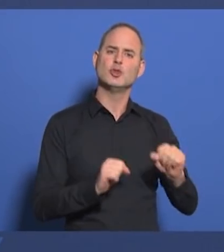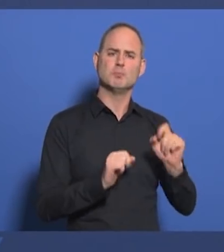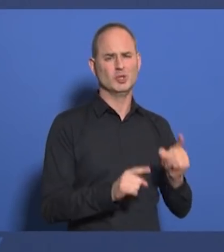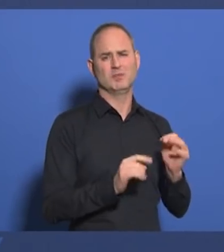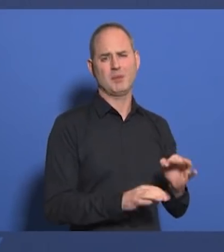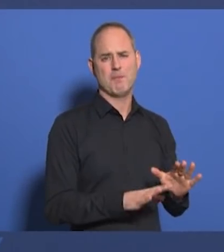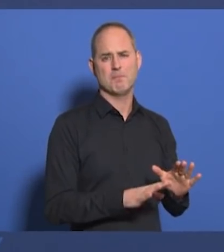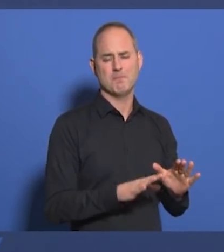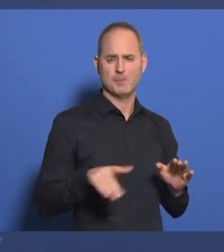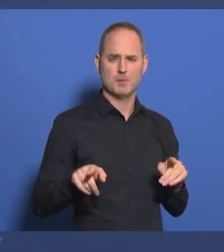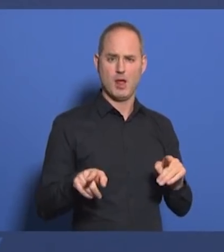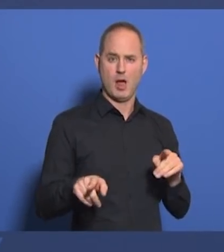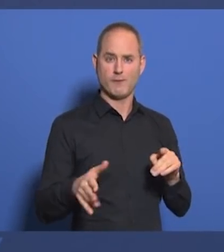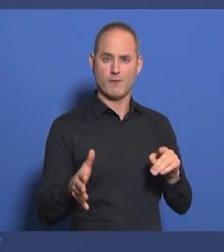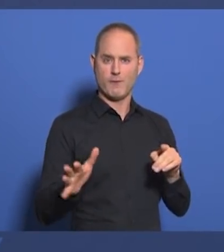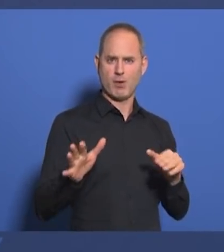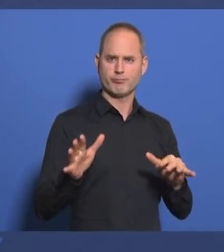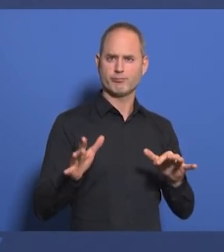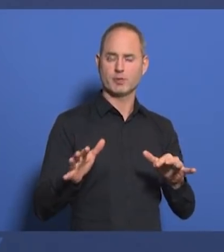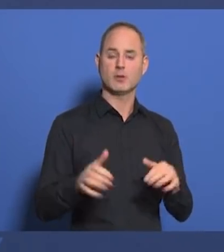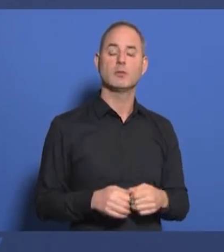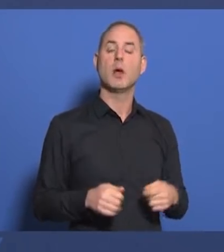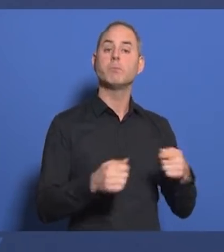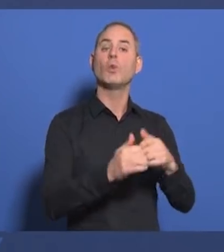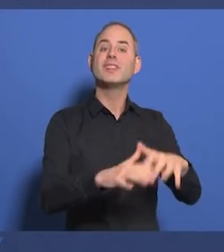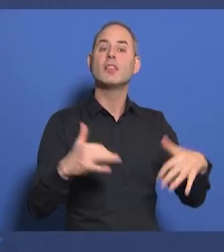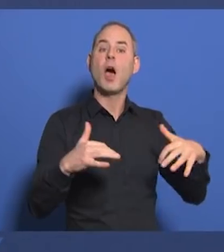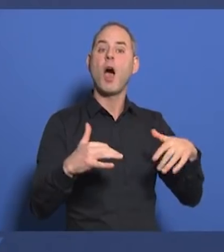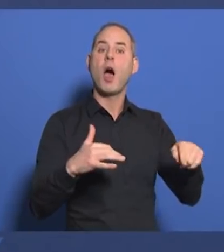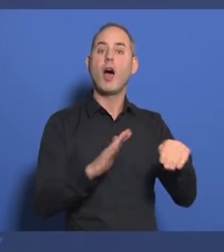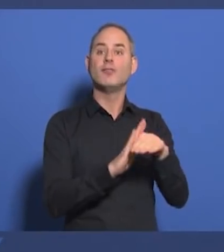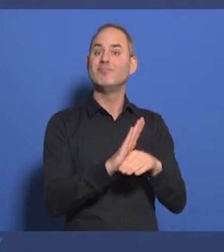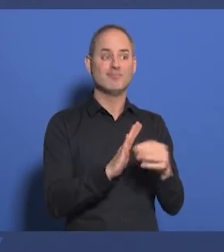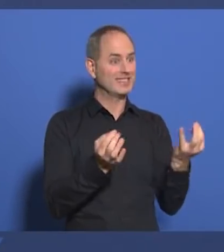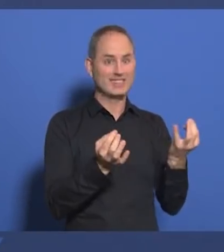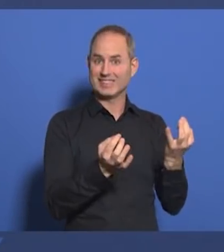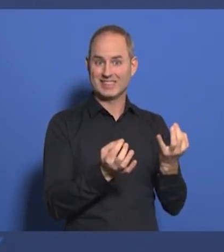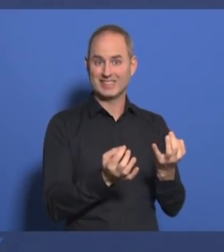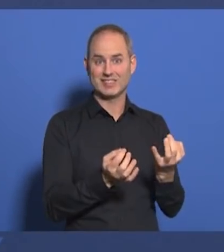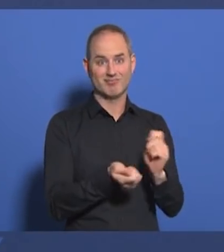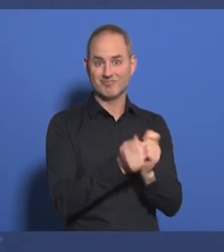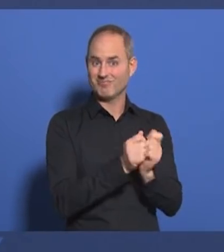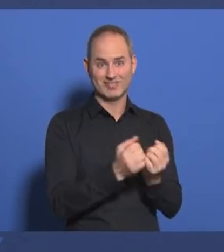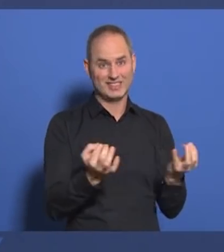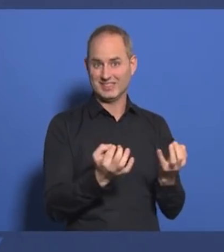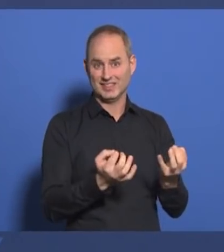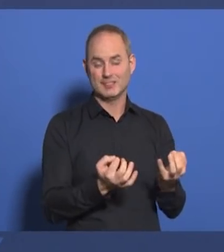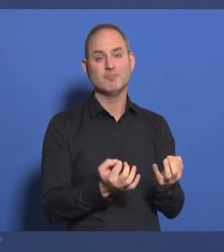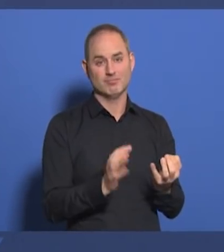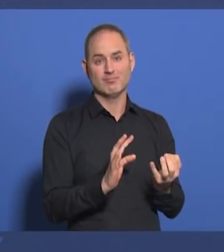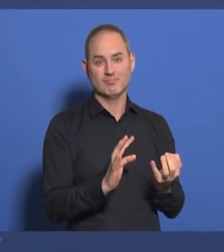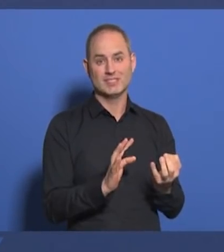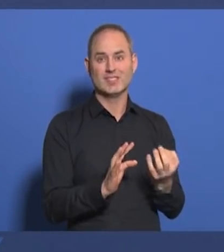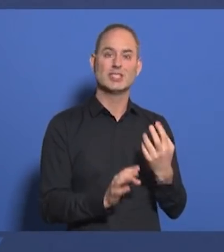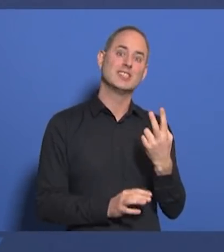alle Schutzmaßnahmen aus. Dann fallen schlicht alle Maßnahmen, die wir bisher noch kennen, weg. Die Pandemie richtet sich